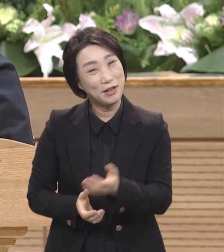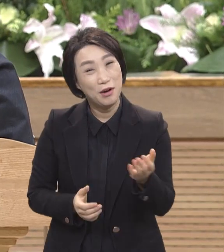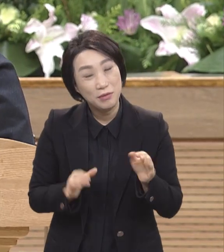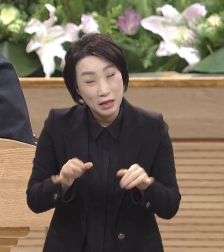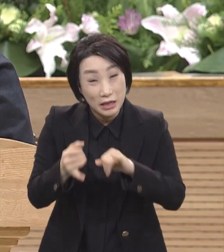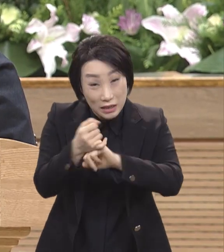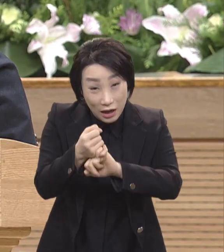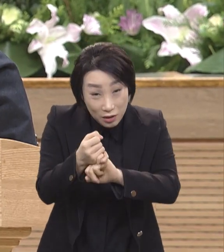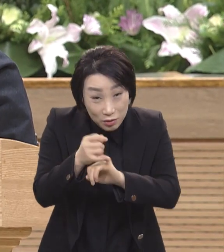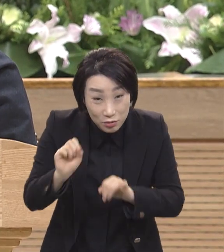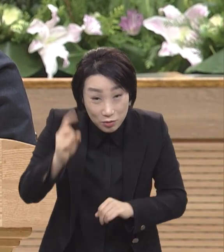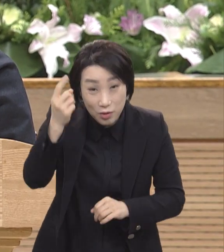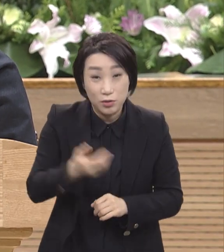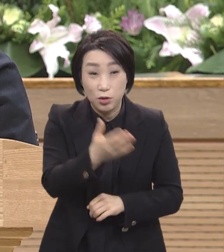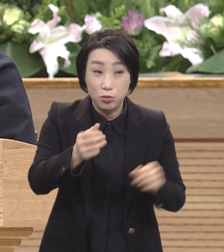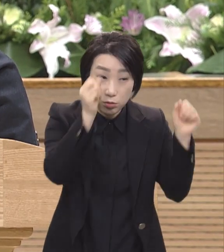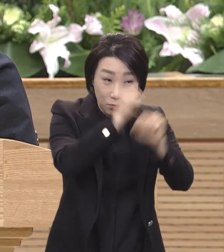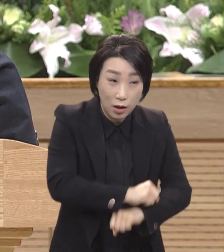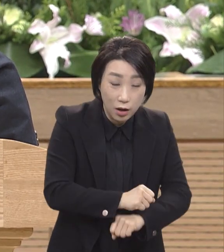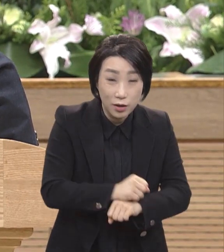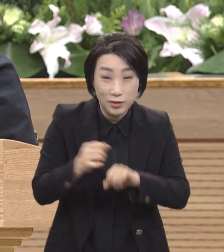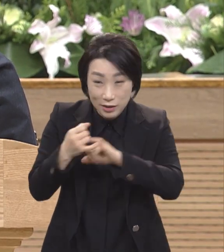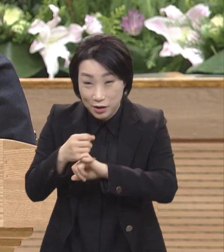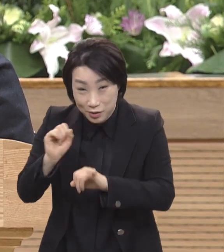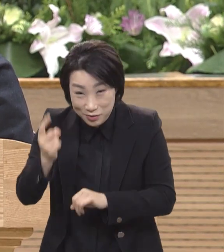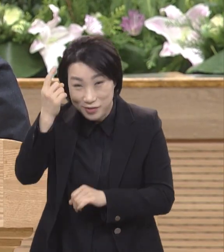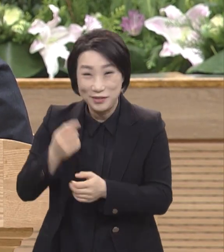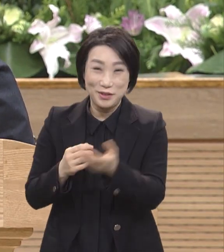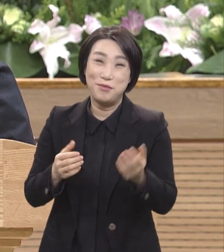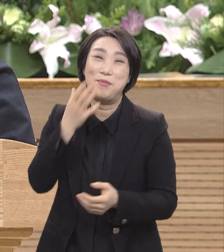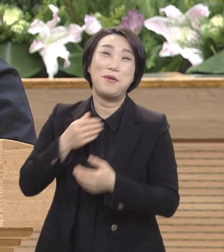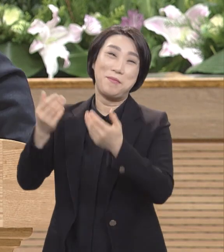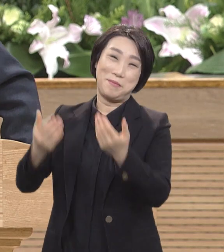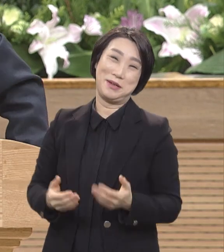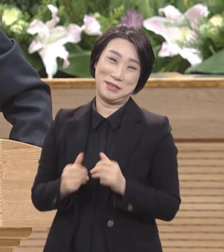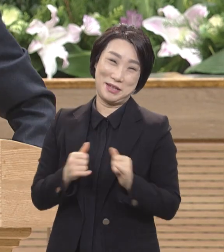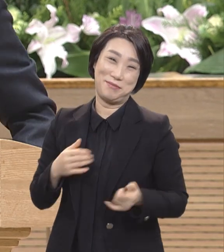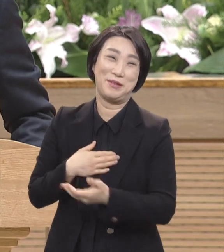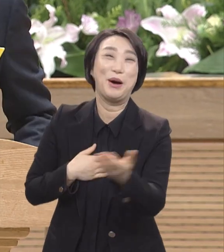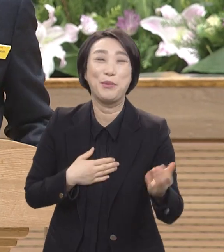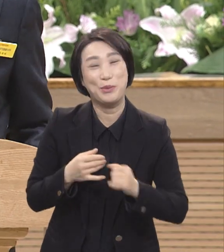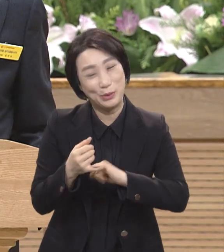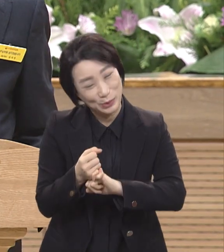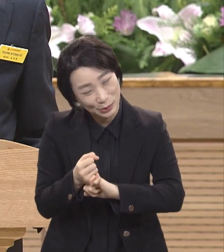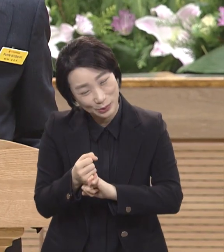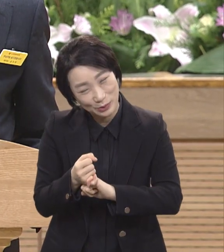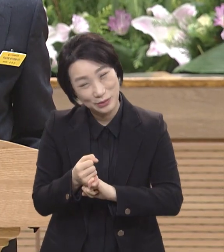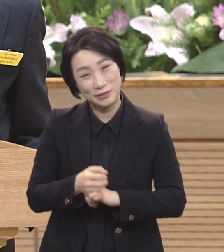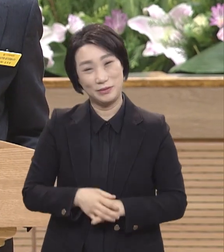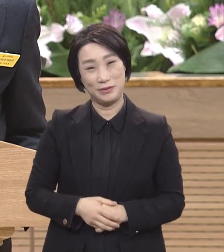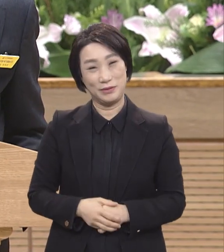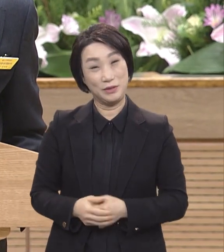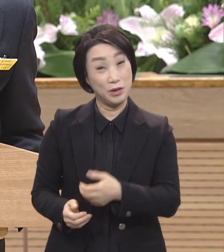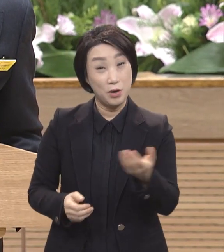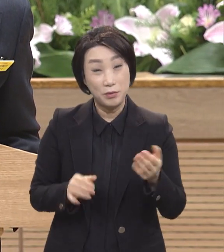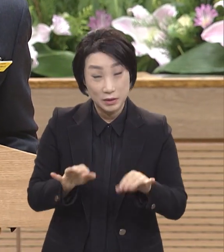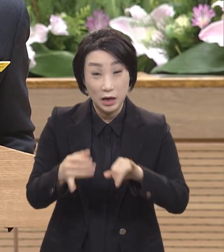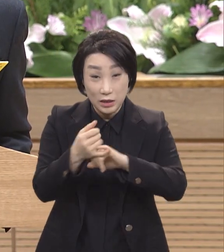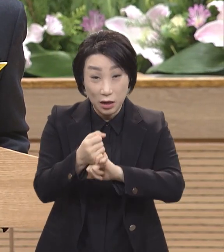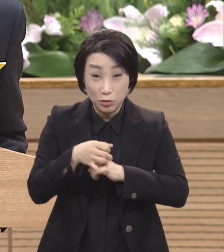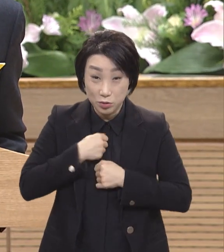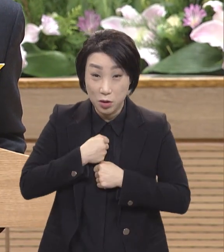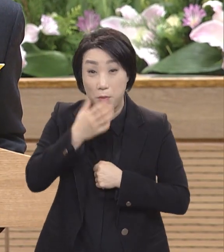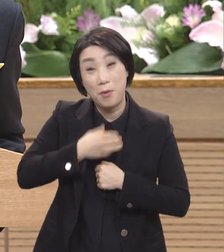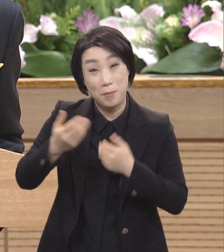약속 땜이 망했고 약속 땜이 복이 있는 사람 돼야 되는데 우리는 약속 지켜서